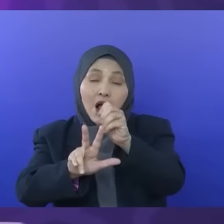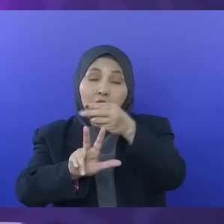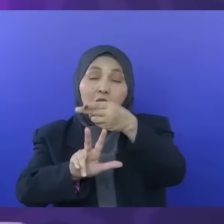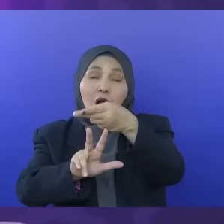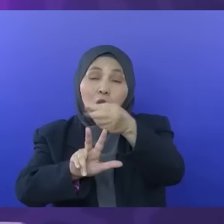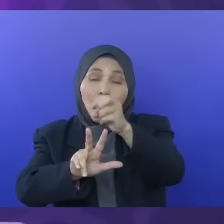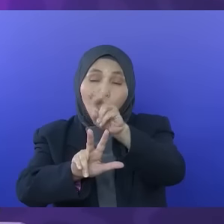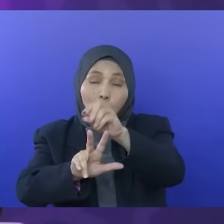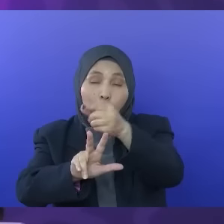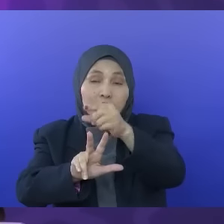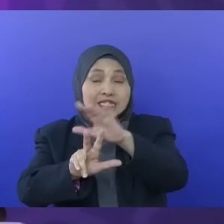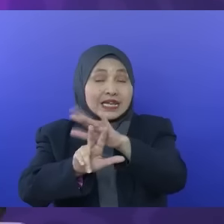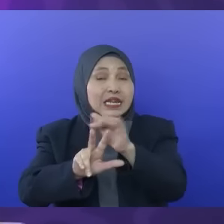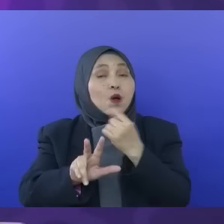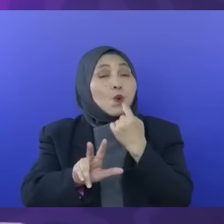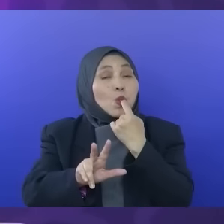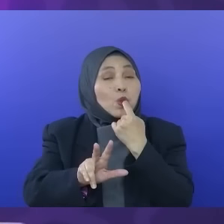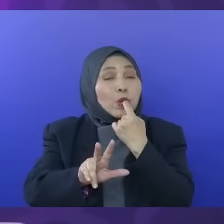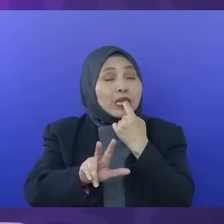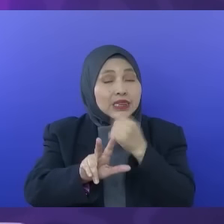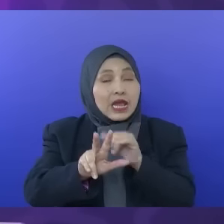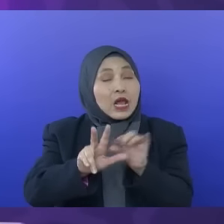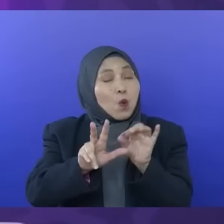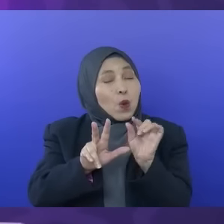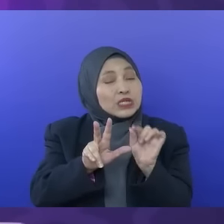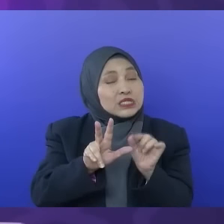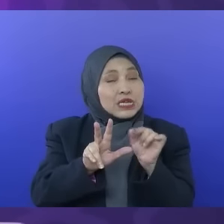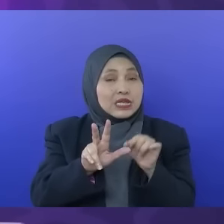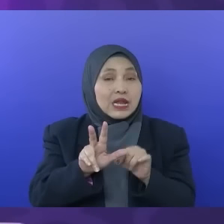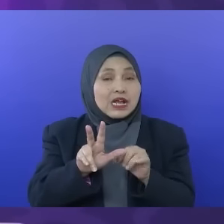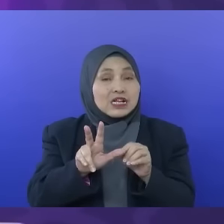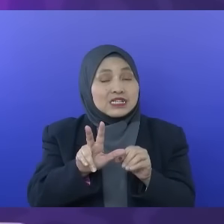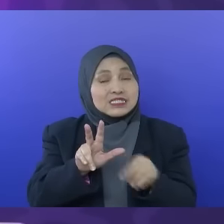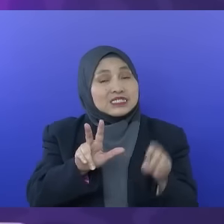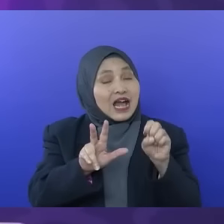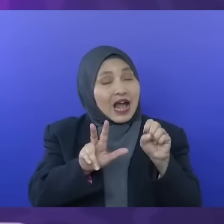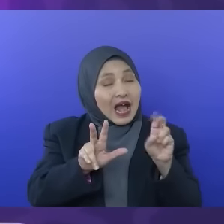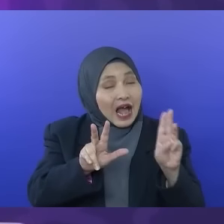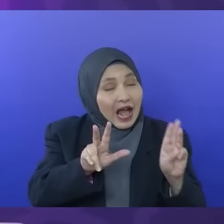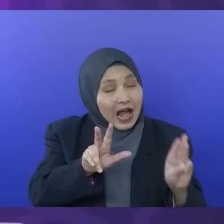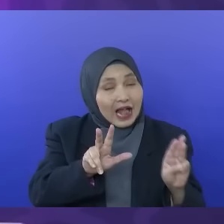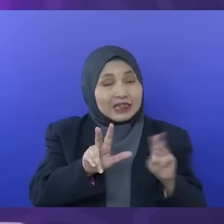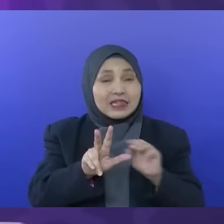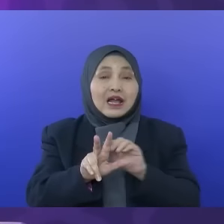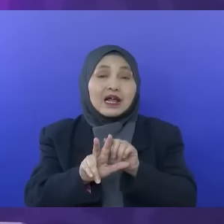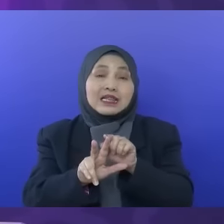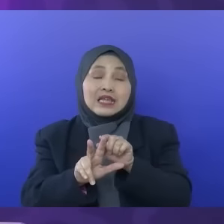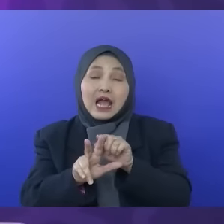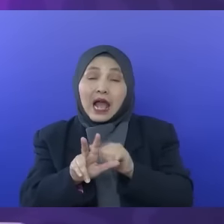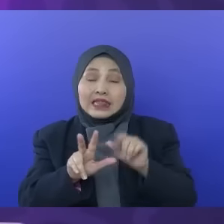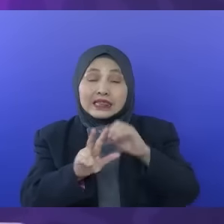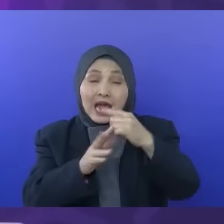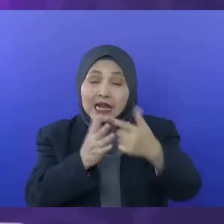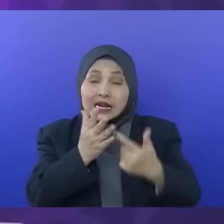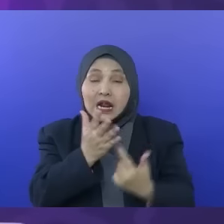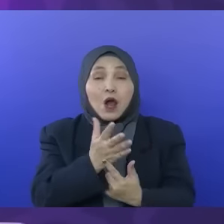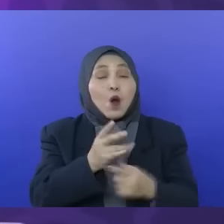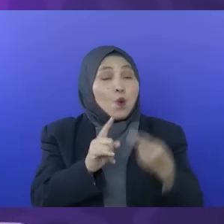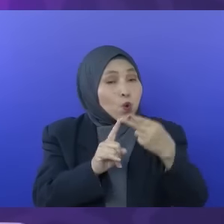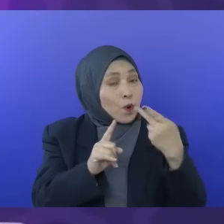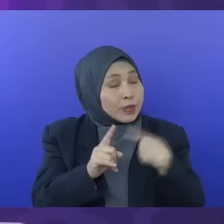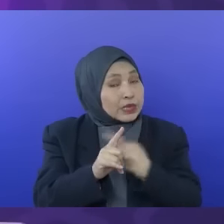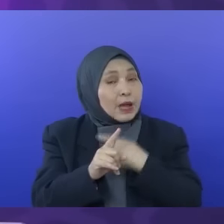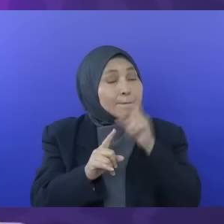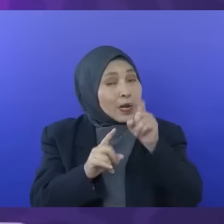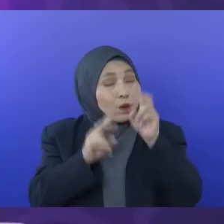letak dia ujung lidah keluar sedikit Nah itu antara huruf yang perlu kita